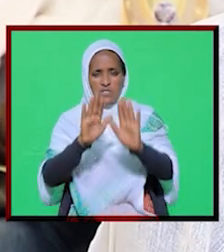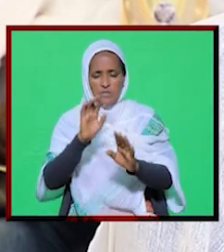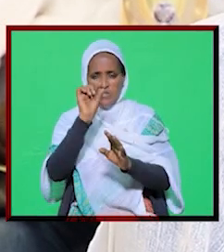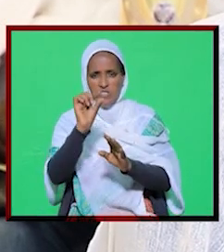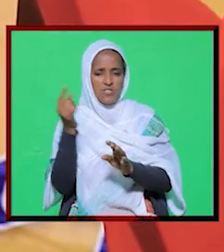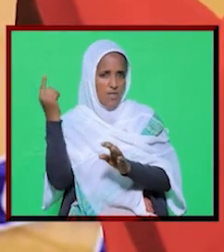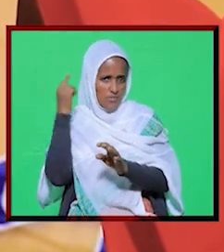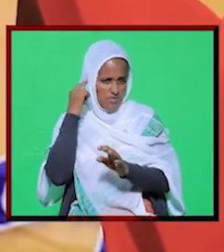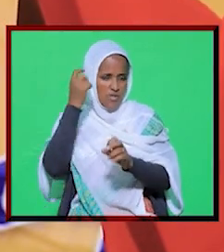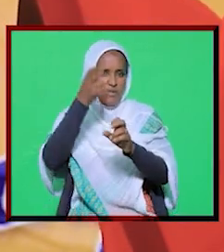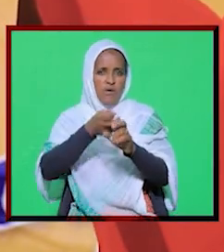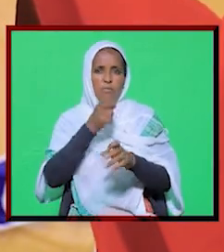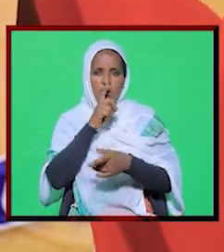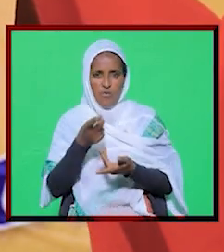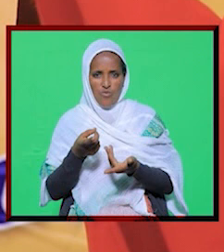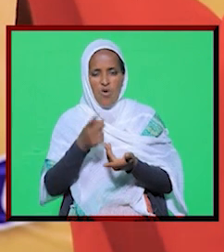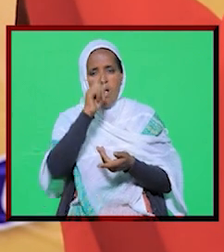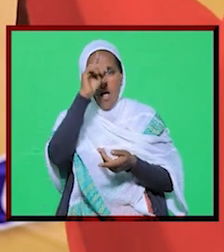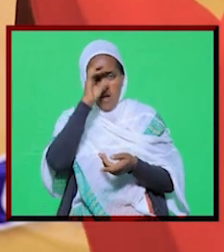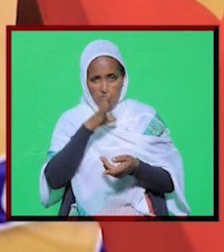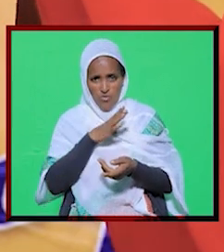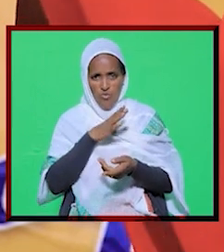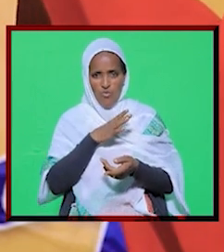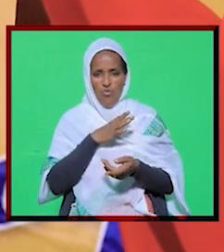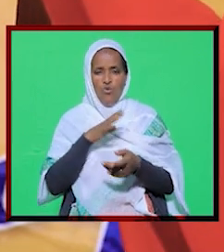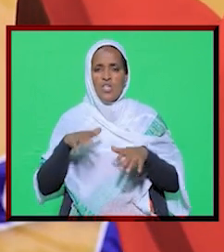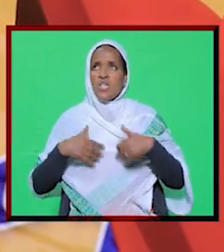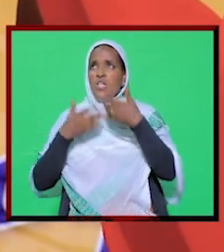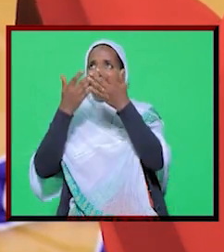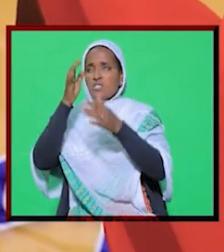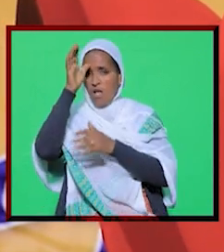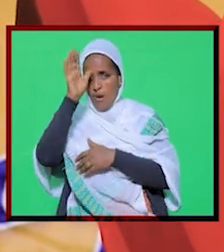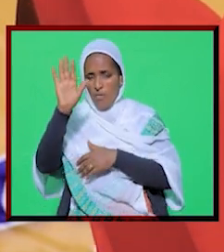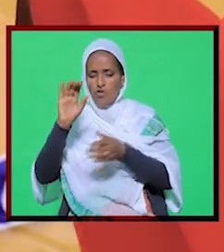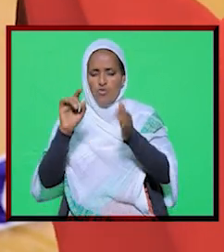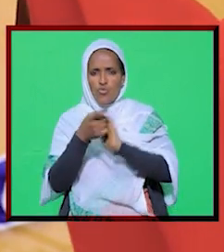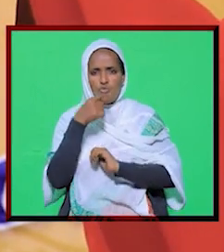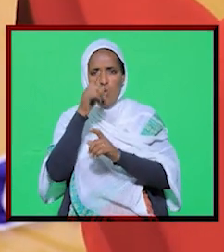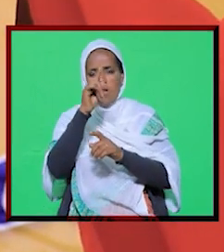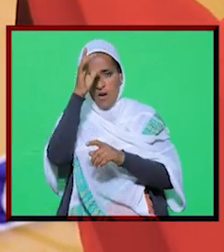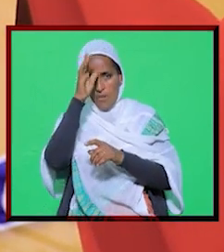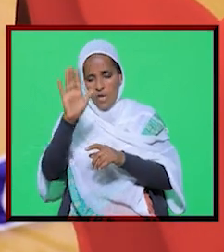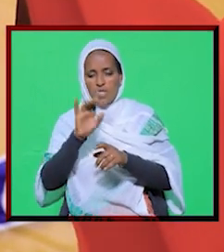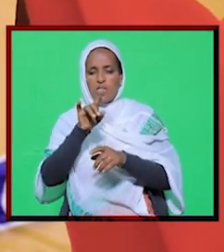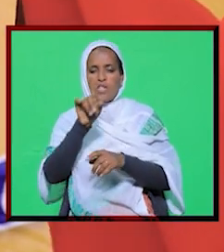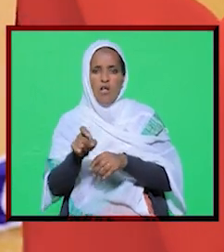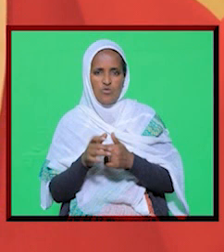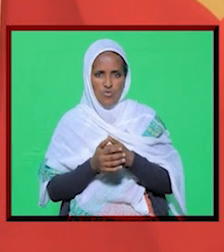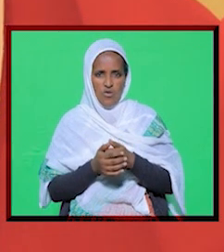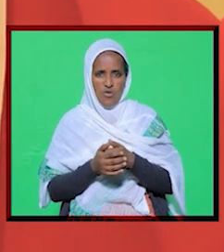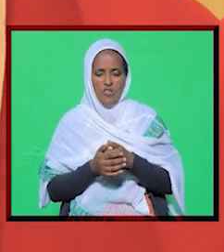ትንሽ ለመስማት የሚከብድ ነው። አንድ ሰው የንስሐ አባት ይሁኑኝ ብሎ አንድን አባት